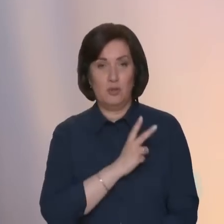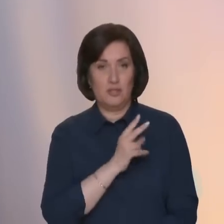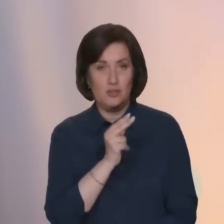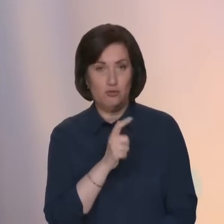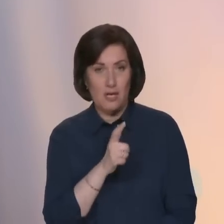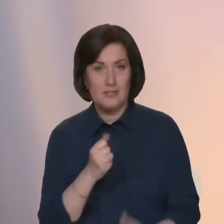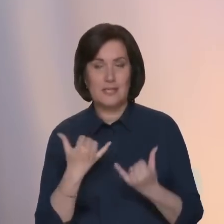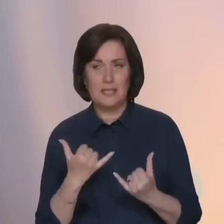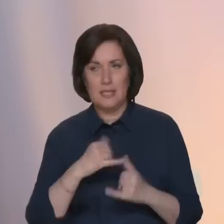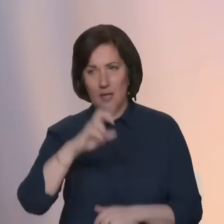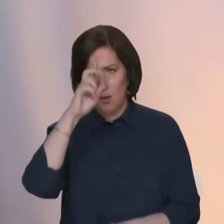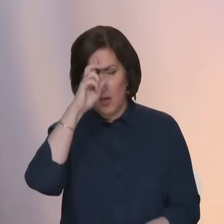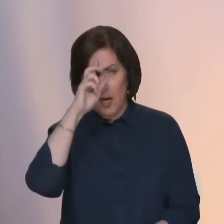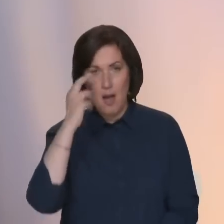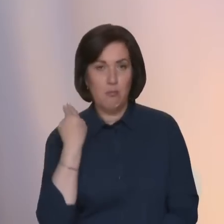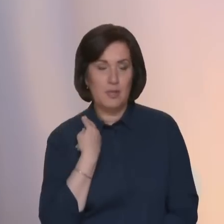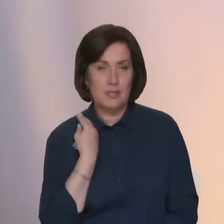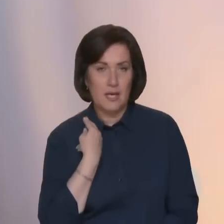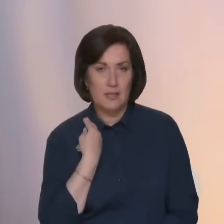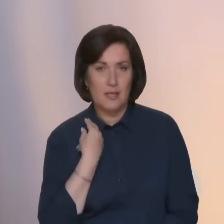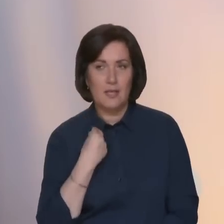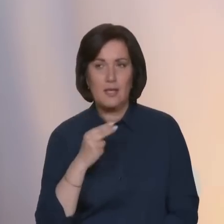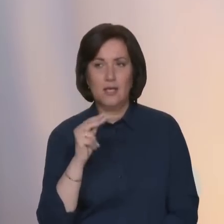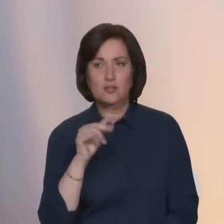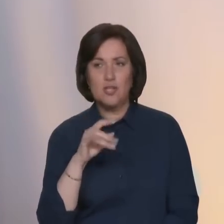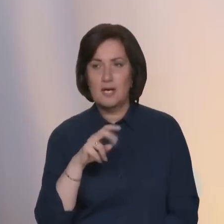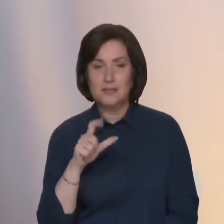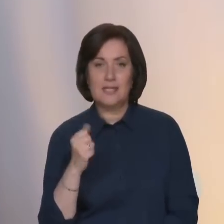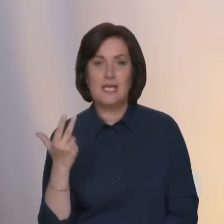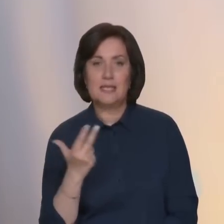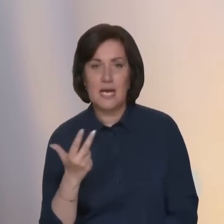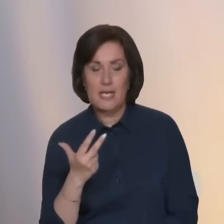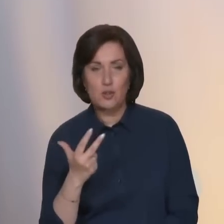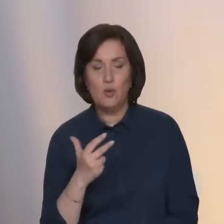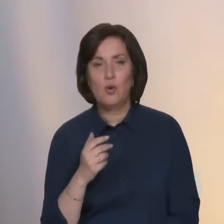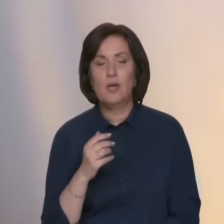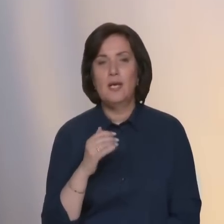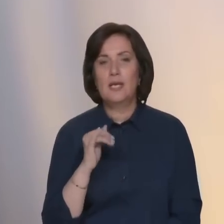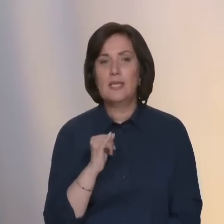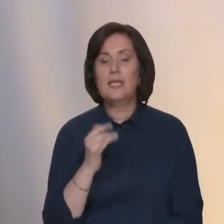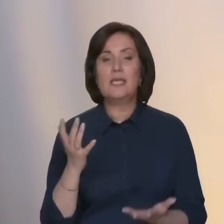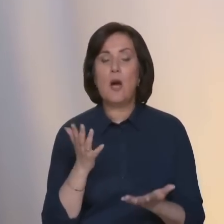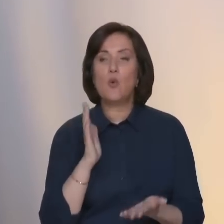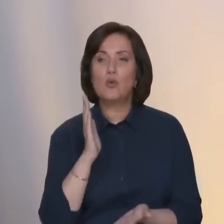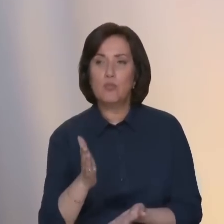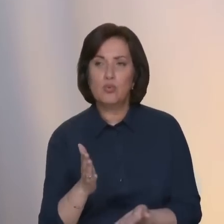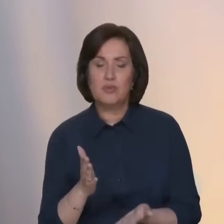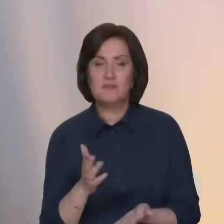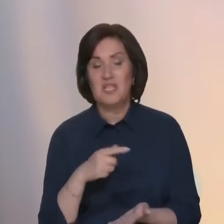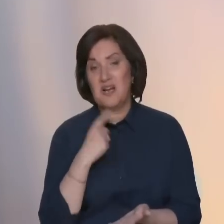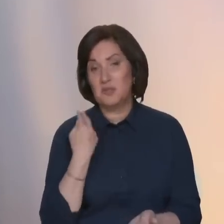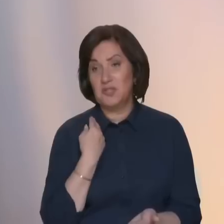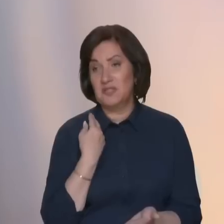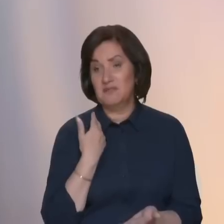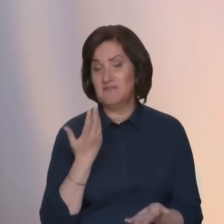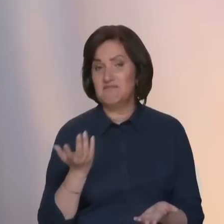а нині короля Великої Британії Чарльза III. І якою вона буде, як кажуть англійці,